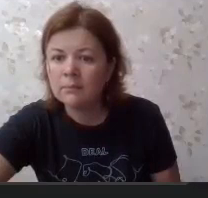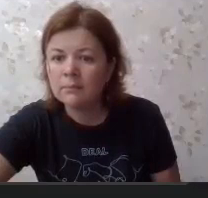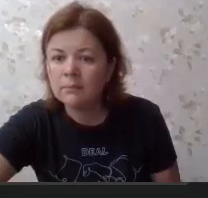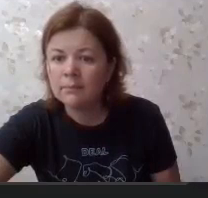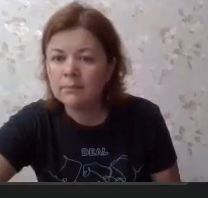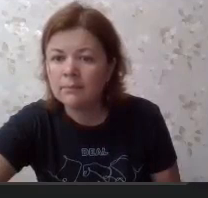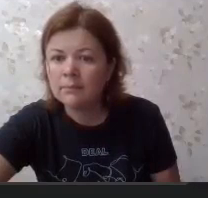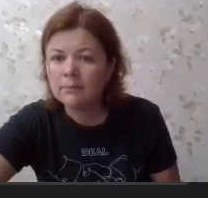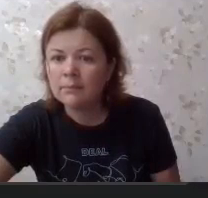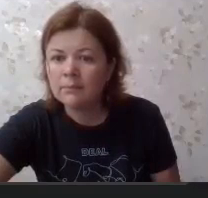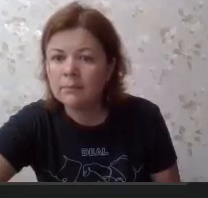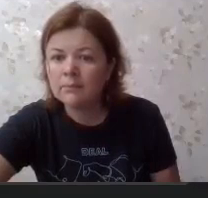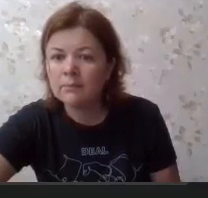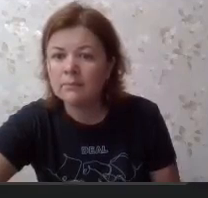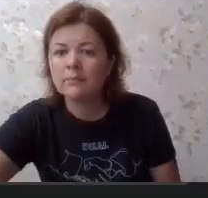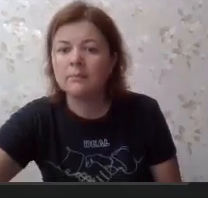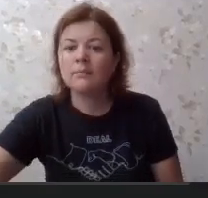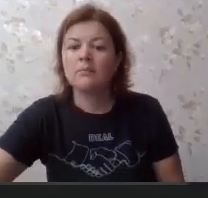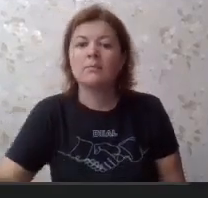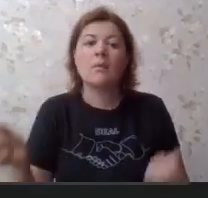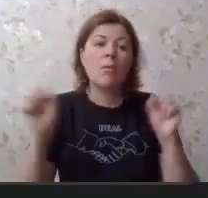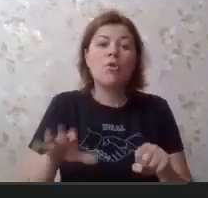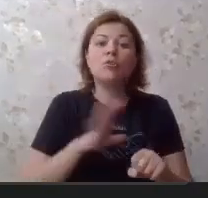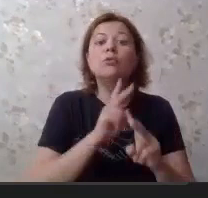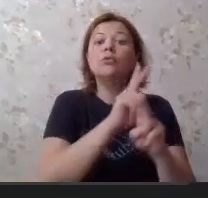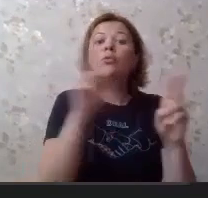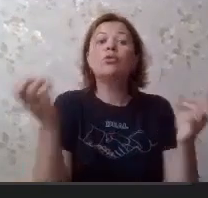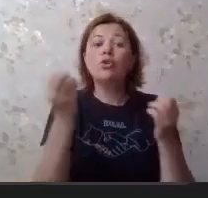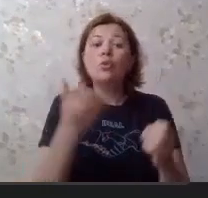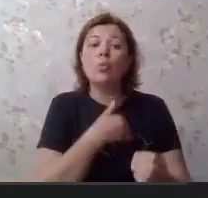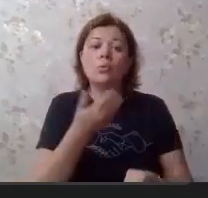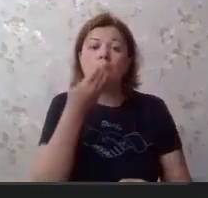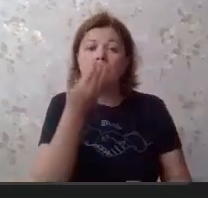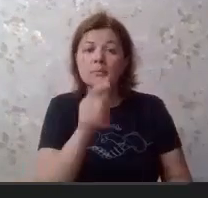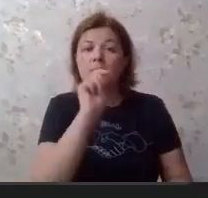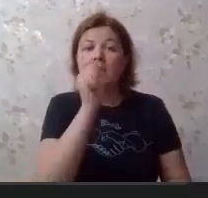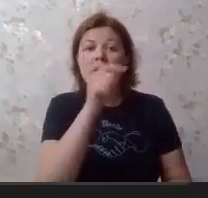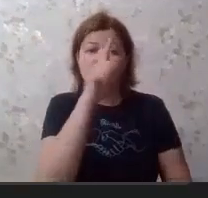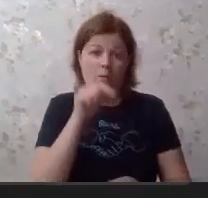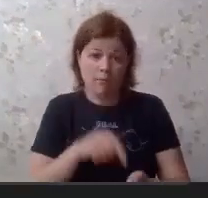Ну, может быть, кто-то еще задаст вопрос. Я сейчас как бы всем напомню, что раз мы уж